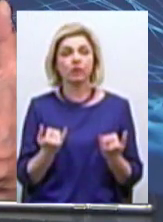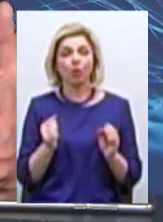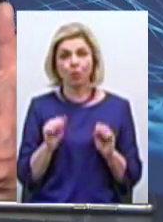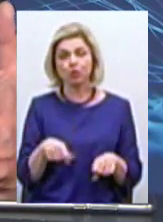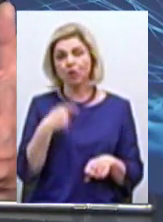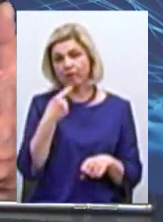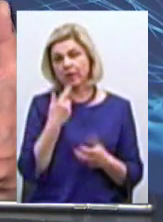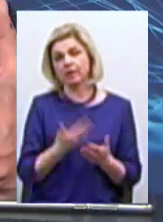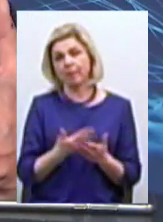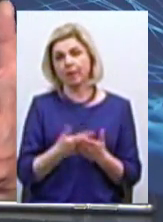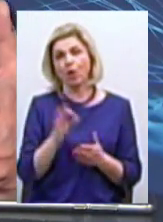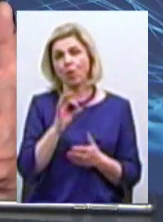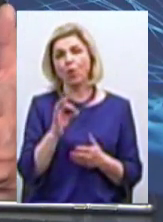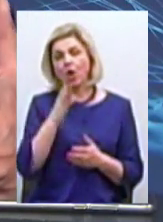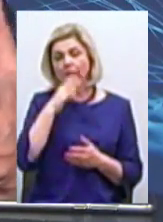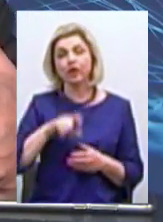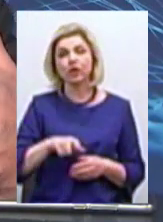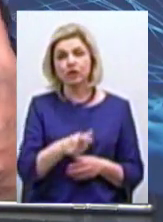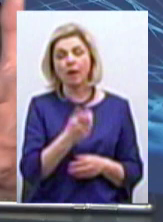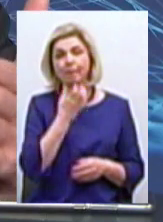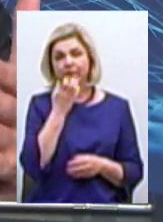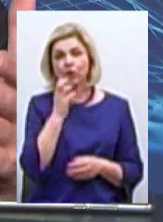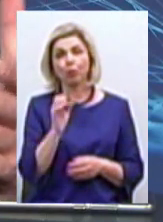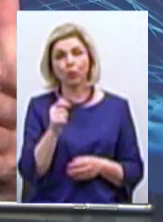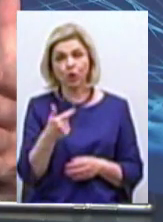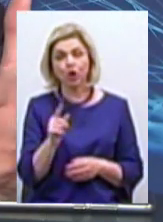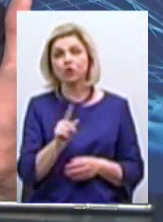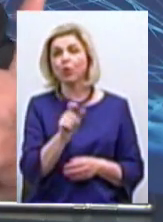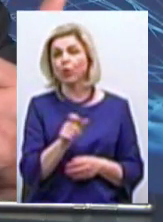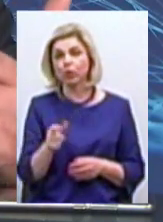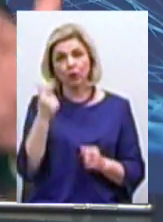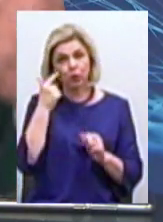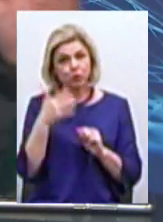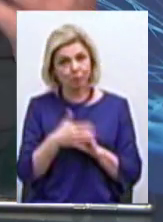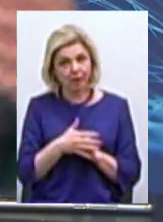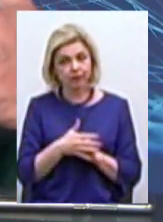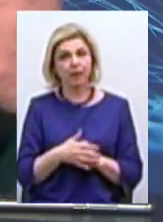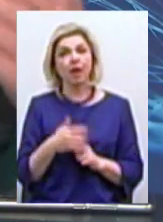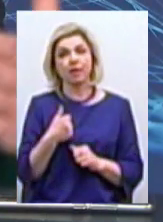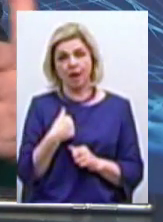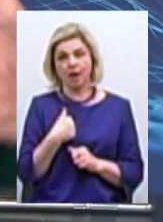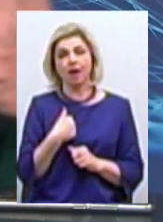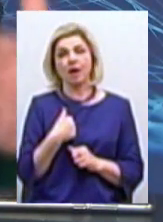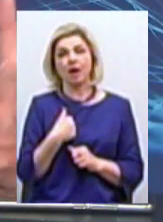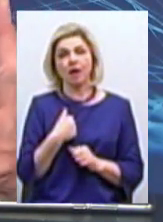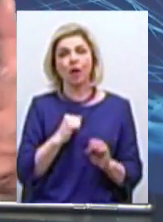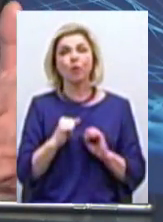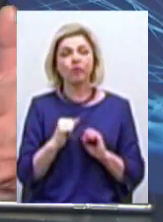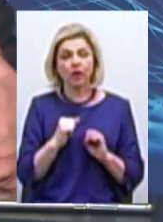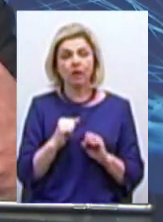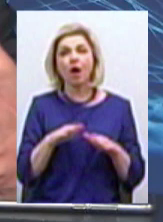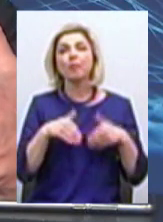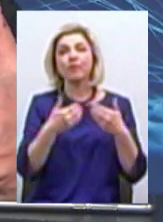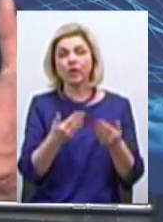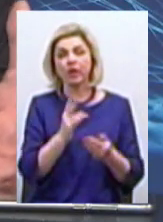говорити, наприклад, про річку Південний Буг, для того, щоб люди зрозуміли. От я саме апелюю до звичайних людей,